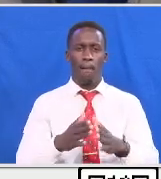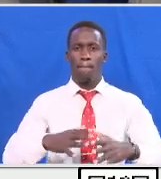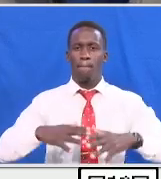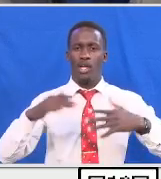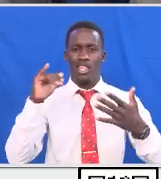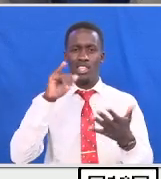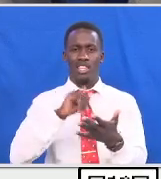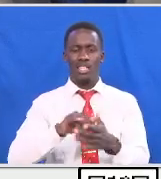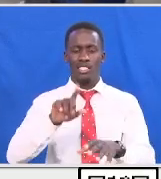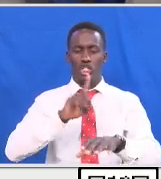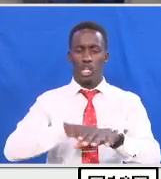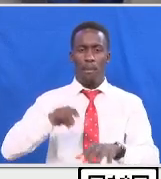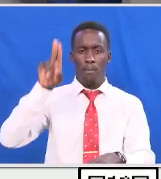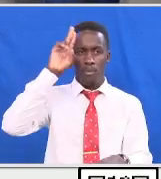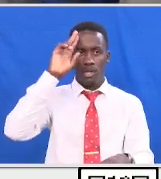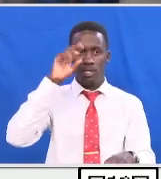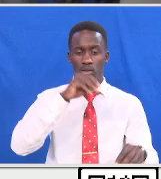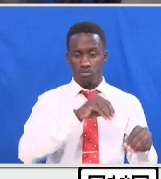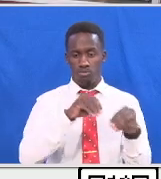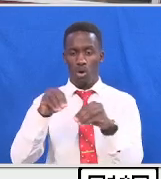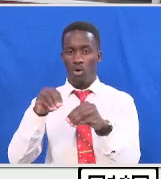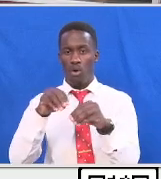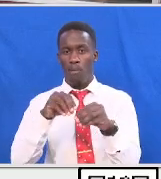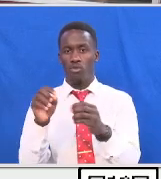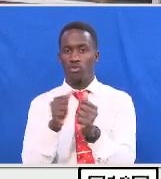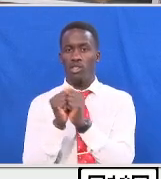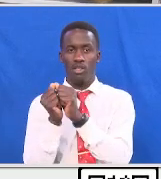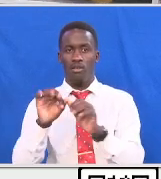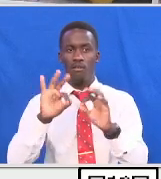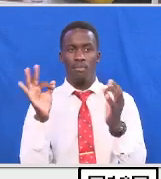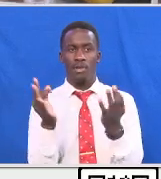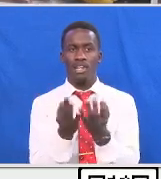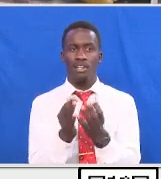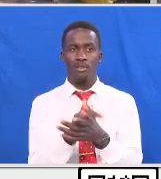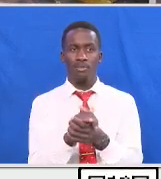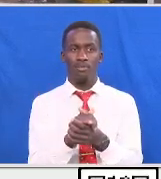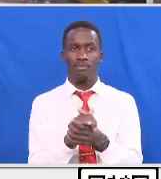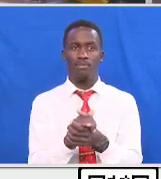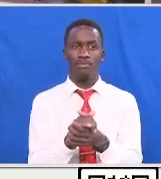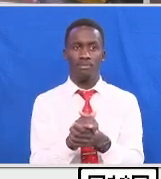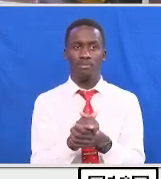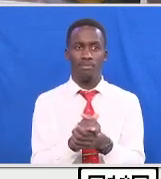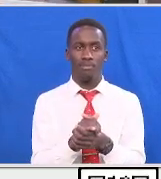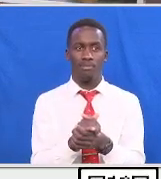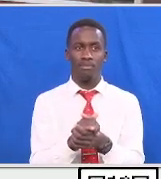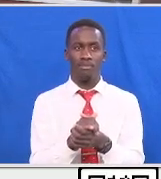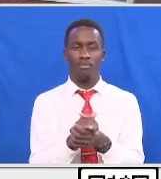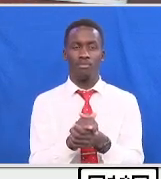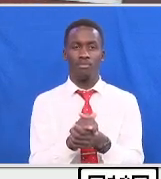polisi akipewa transfer anaenda na familia. And a beautiful reminder of Pastor Pius Muriu there.